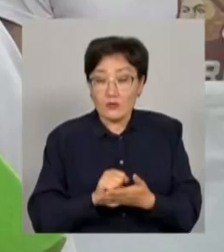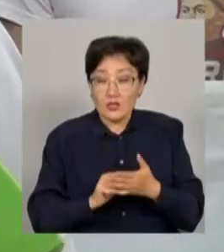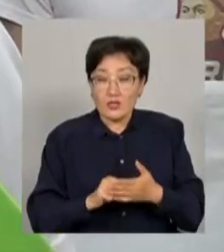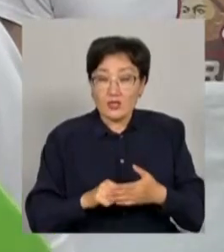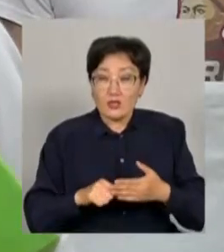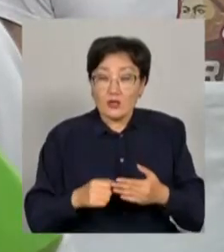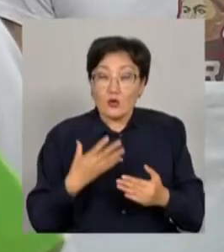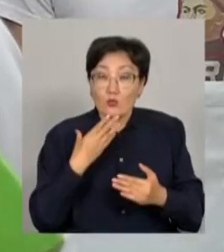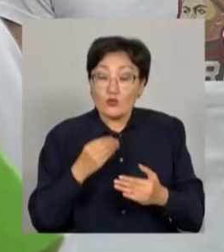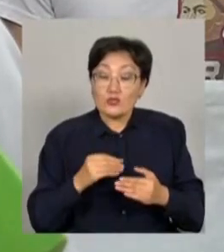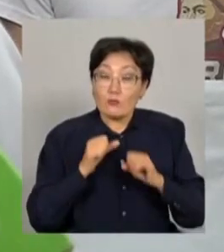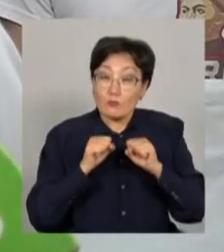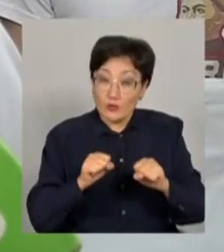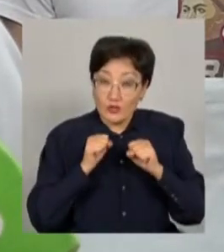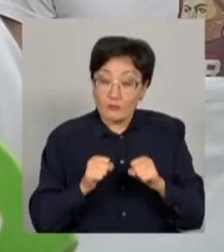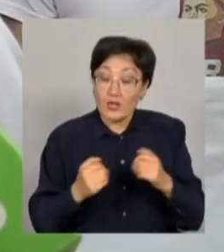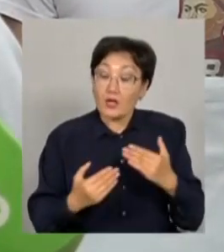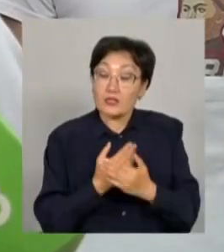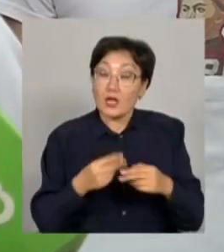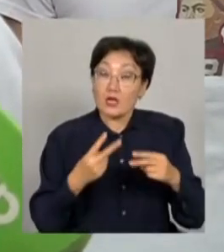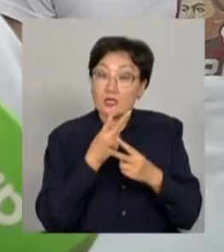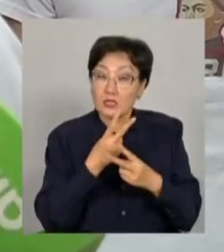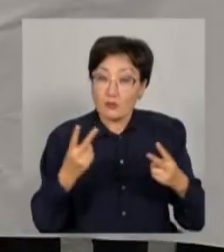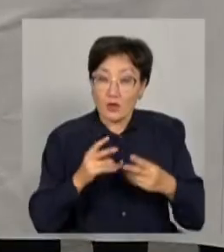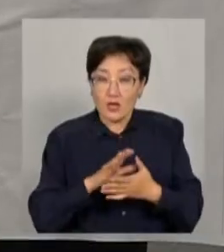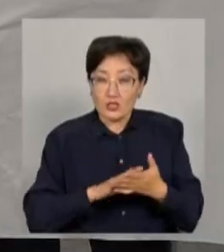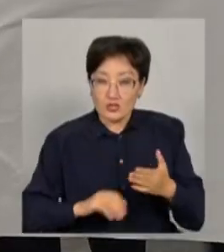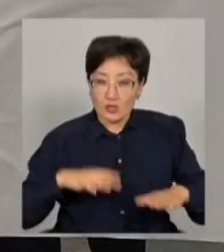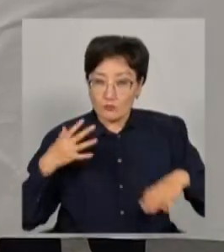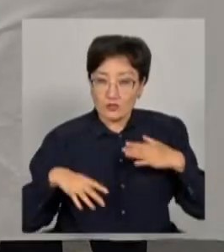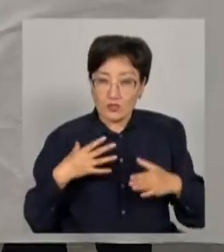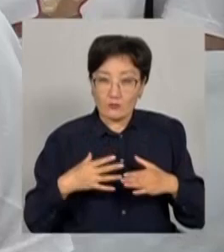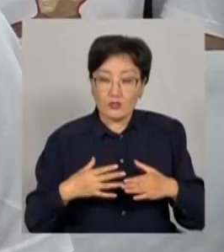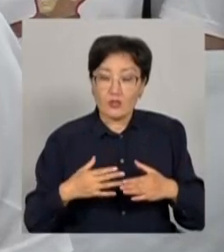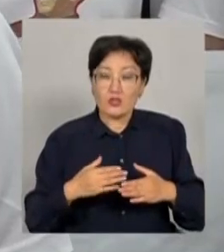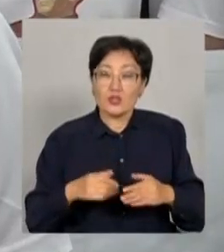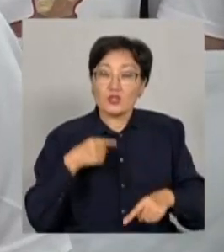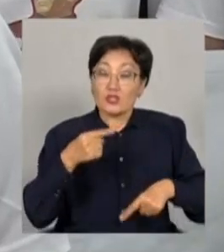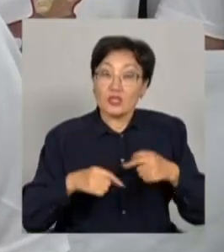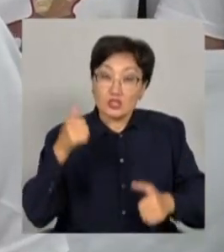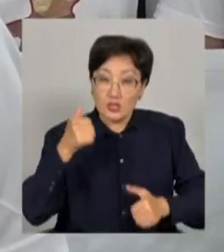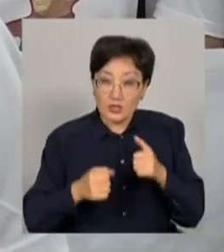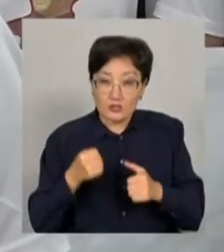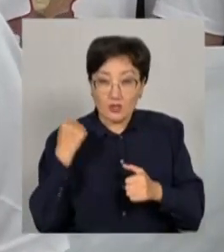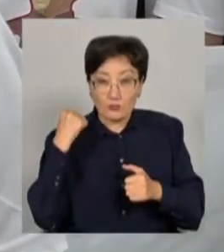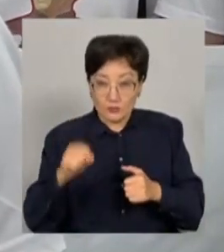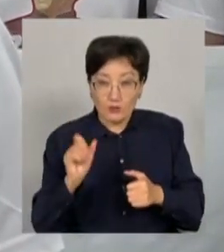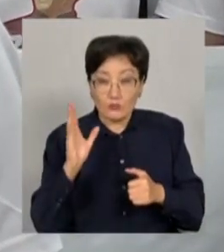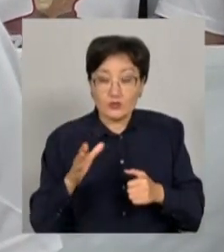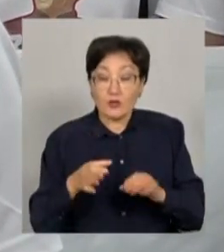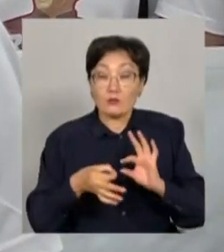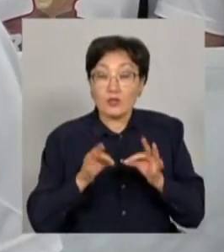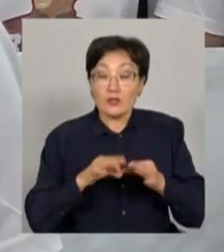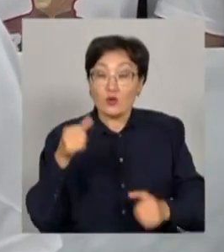жасап, бойды табрет көріп, арғыры ембек етіп, мықты болып ораламыз. Әр спортшының арманы олимпиада ғой. Сол